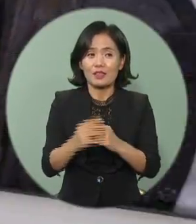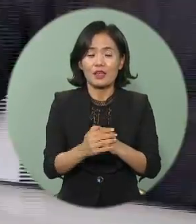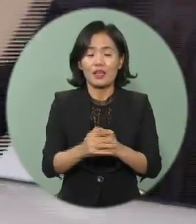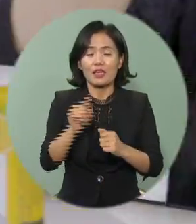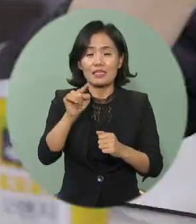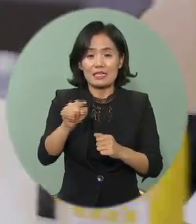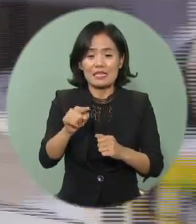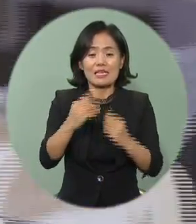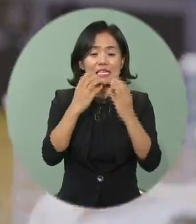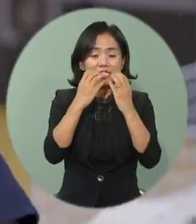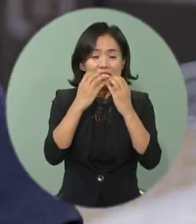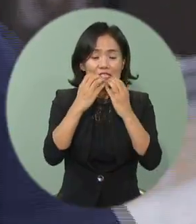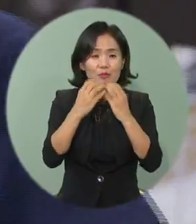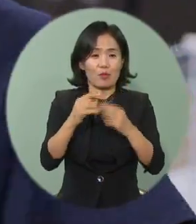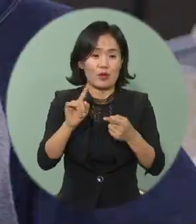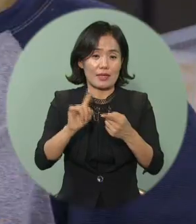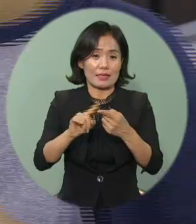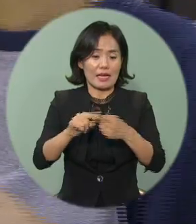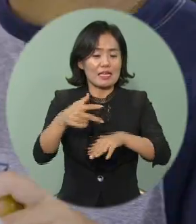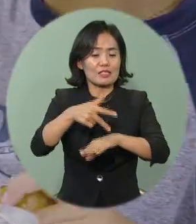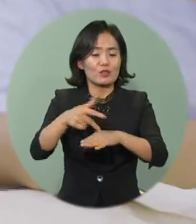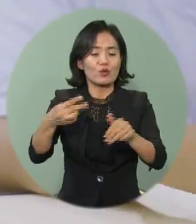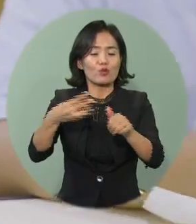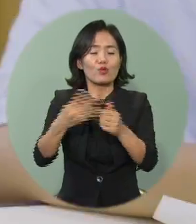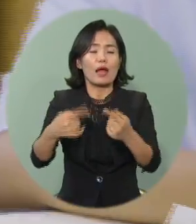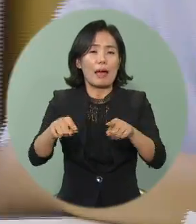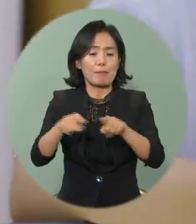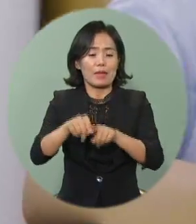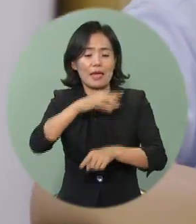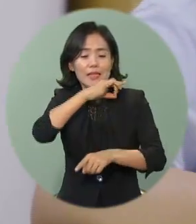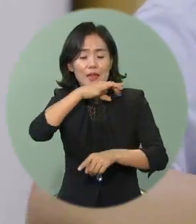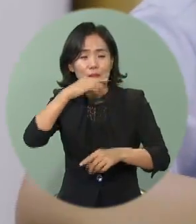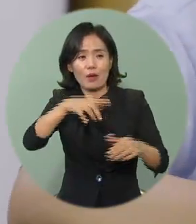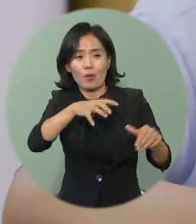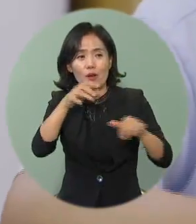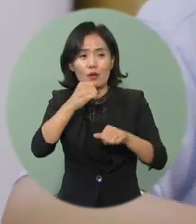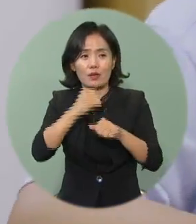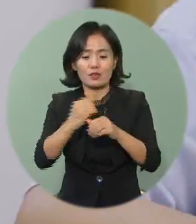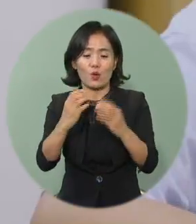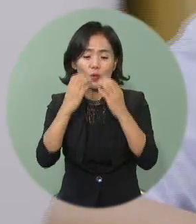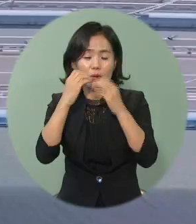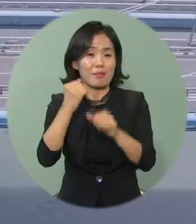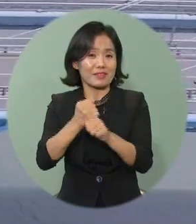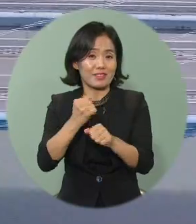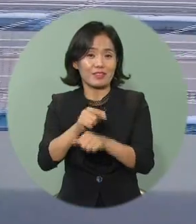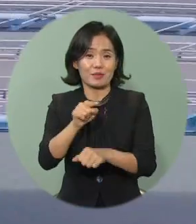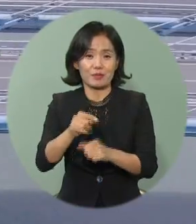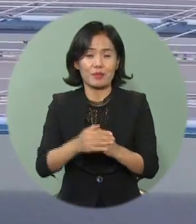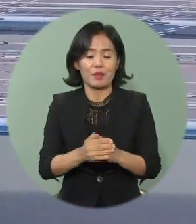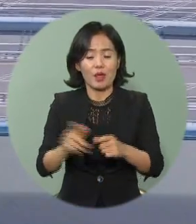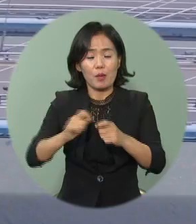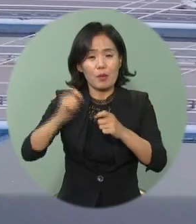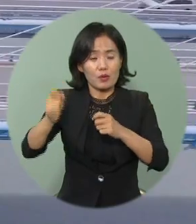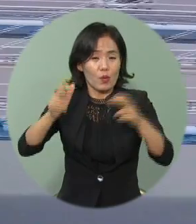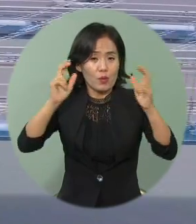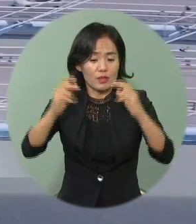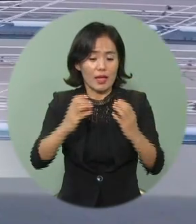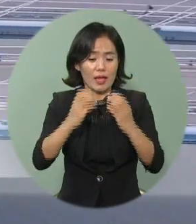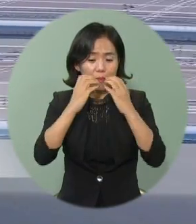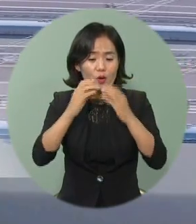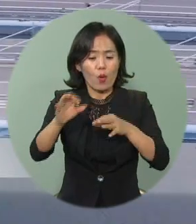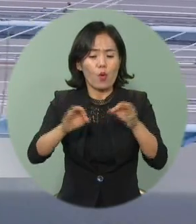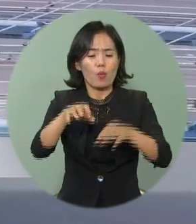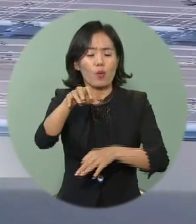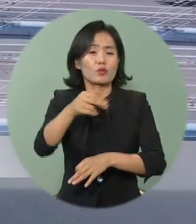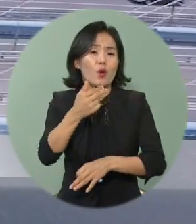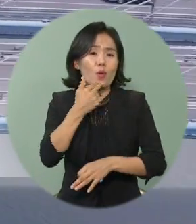프랜차이즈가 진도군과 함께 지역 특산물인 대파를 활용해 만든 이른바 대파버거입니다. 프랜차이즈 업체가 햄버거 매장이 없는